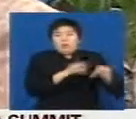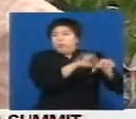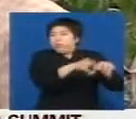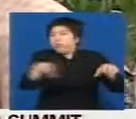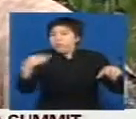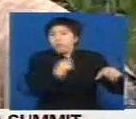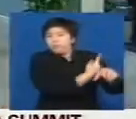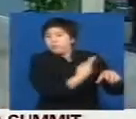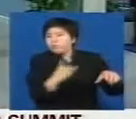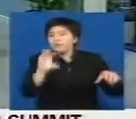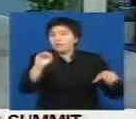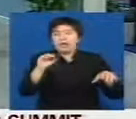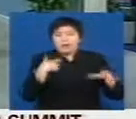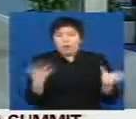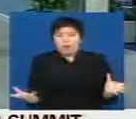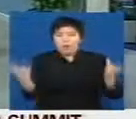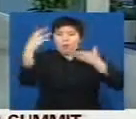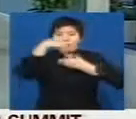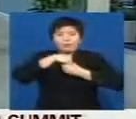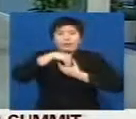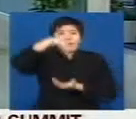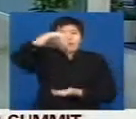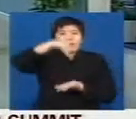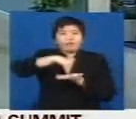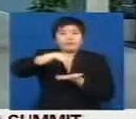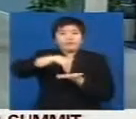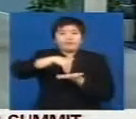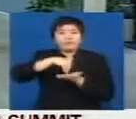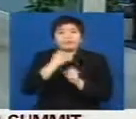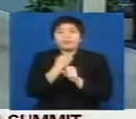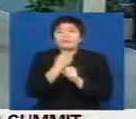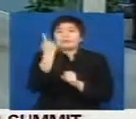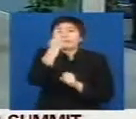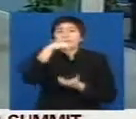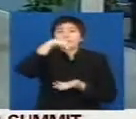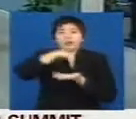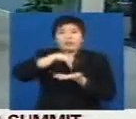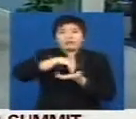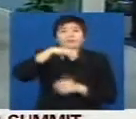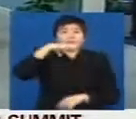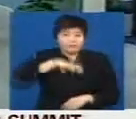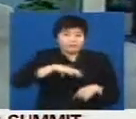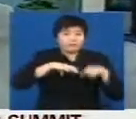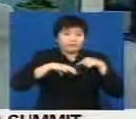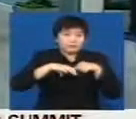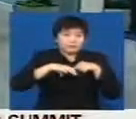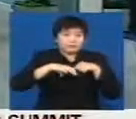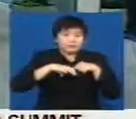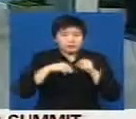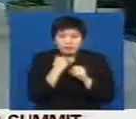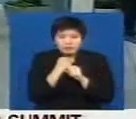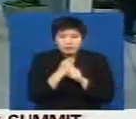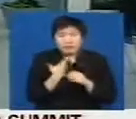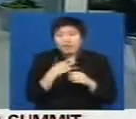ครั้งข้อมูลดีกว่านะครับทุกอย่างเข้ามาตรงกลาง ศูนย์เดียว แล้วนะฮะแล้วก็ตรงกลางก็แปลงเรื่องใ